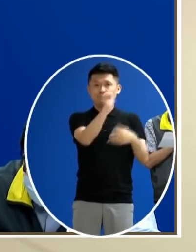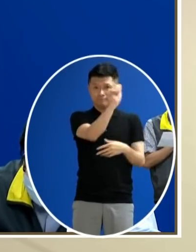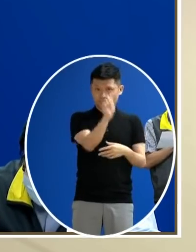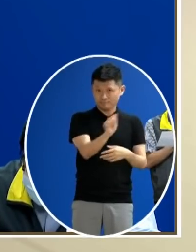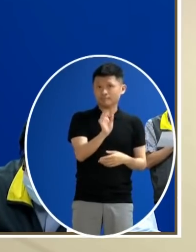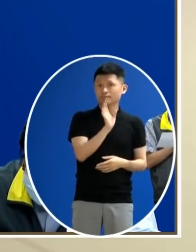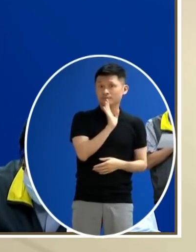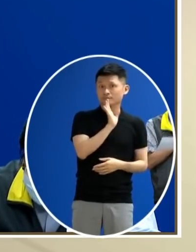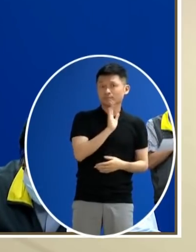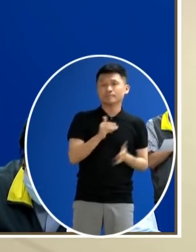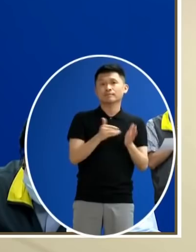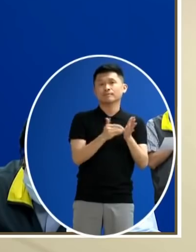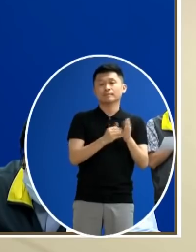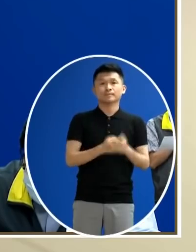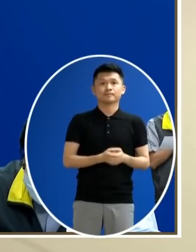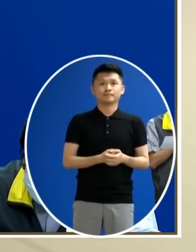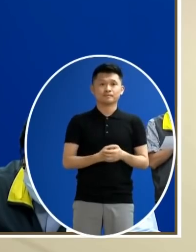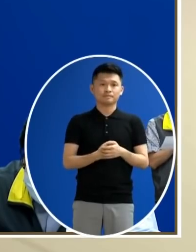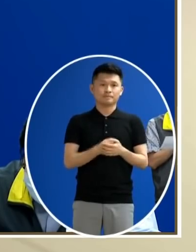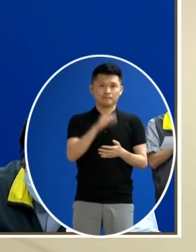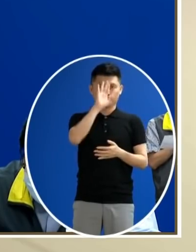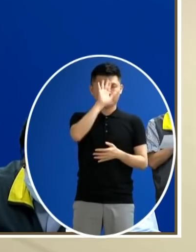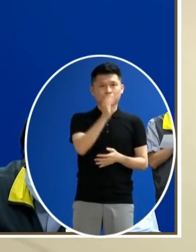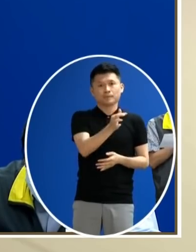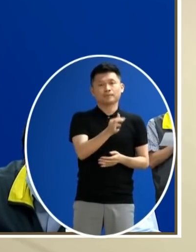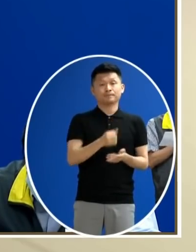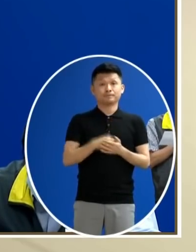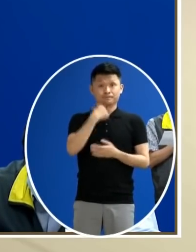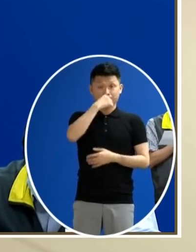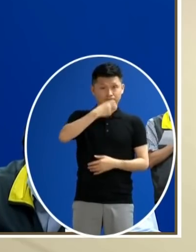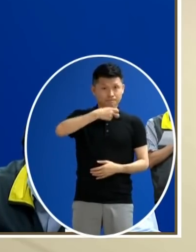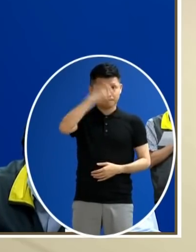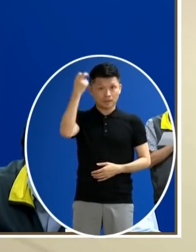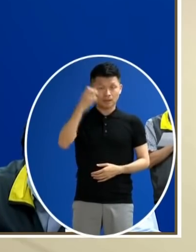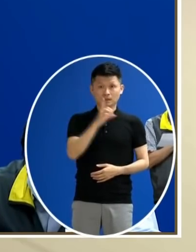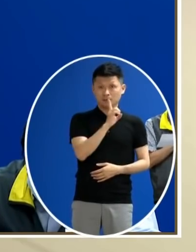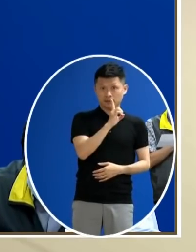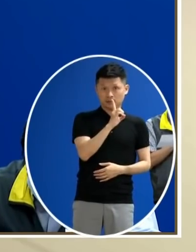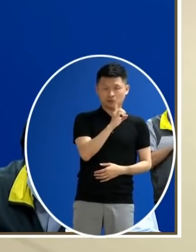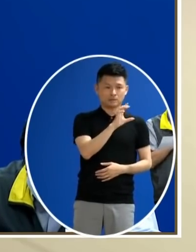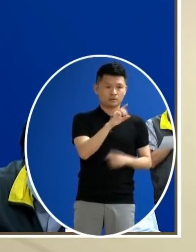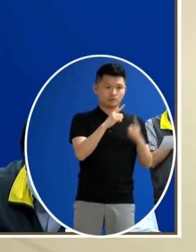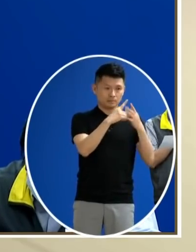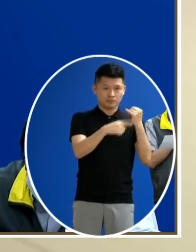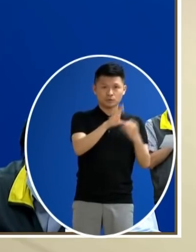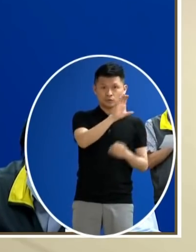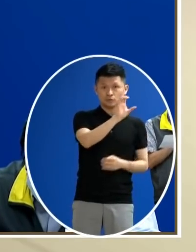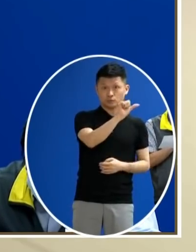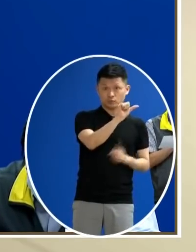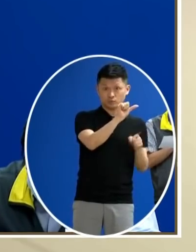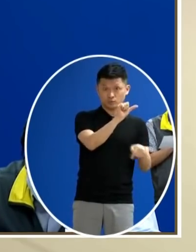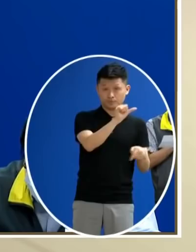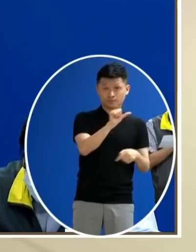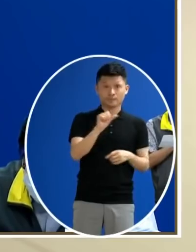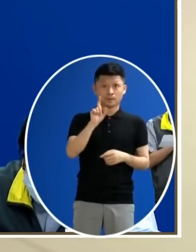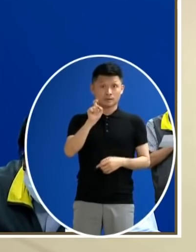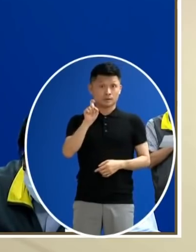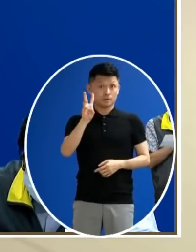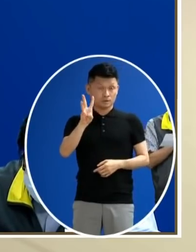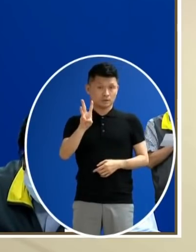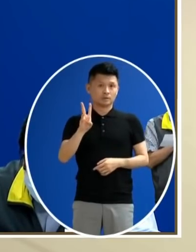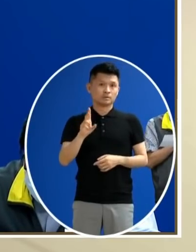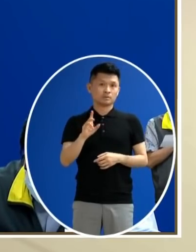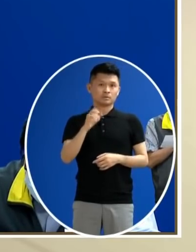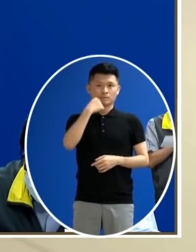疫苗哈。那我们总计就是国内验出的 Delta 有95例，其中13例是本土，都跟